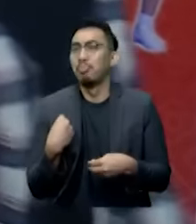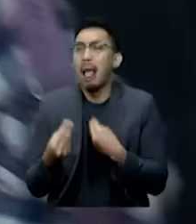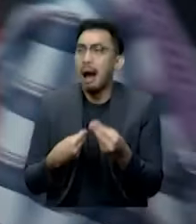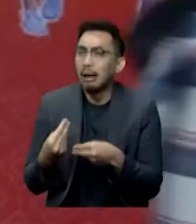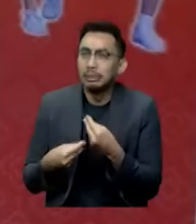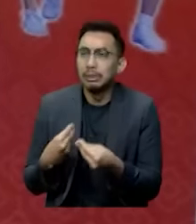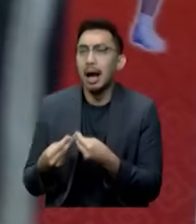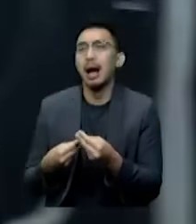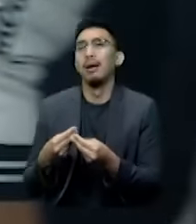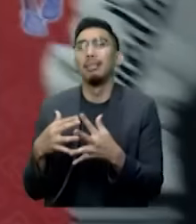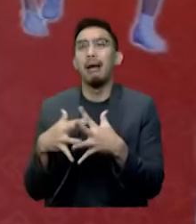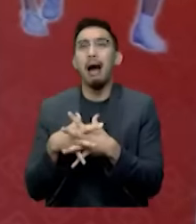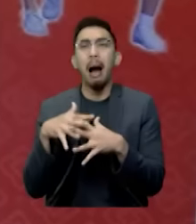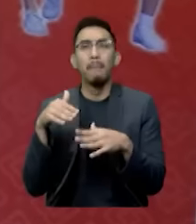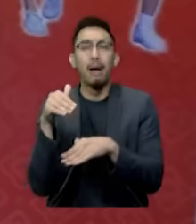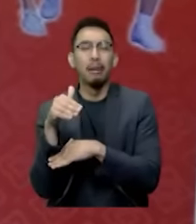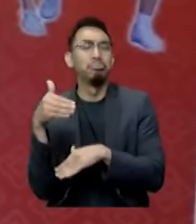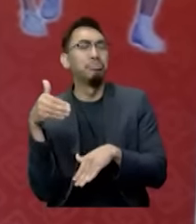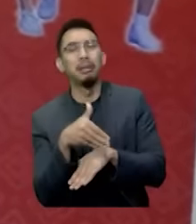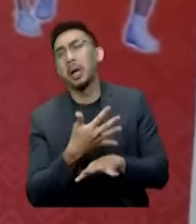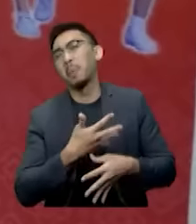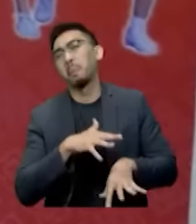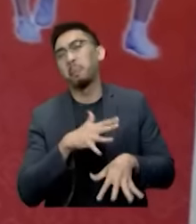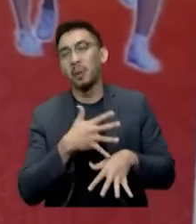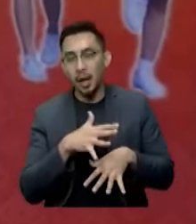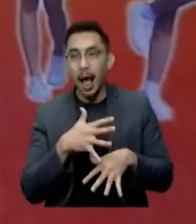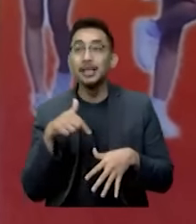modern bernama Little Bangkok. Seperti apa? Ayo ikut.